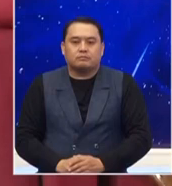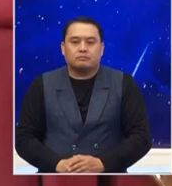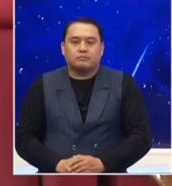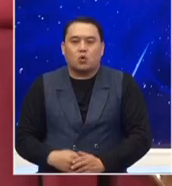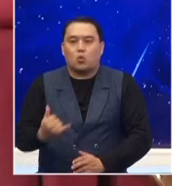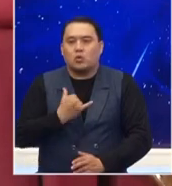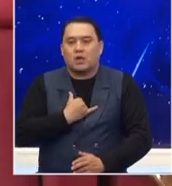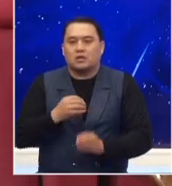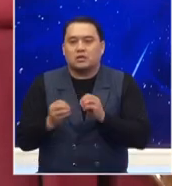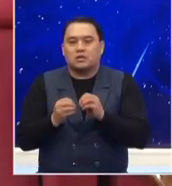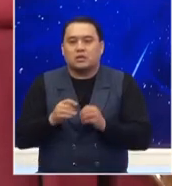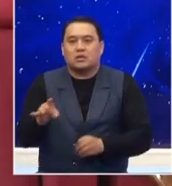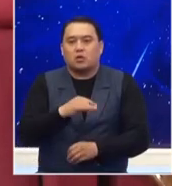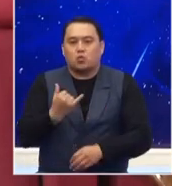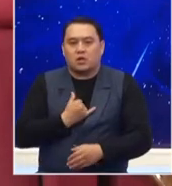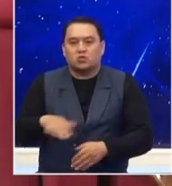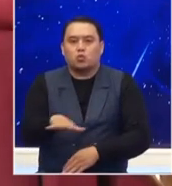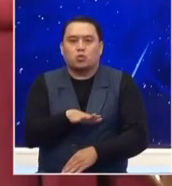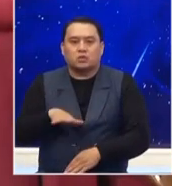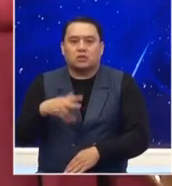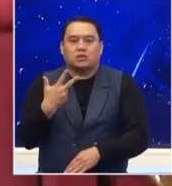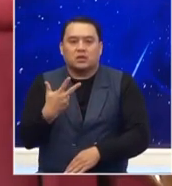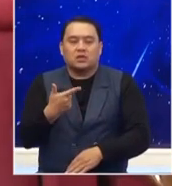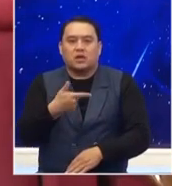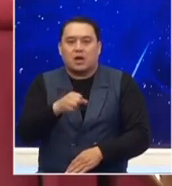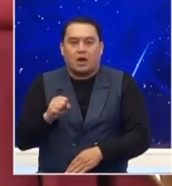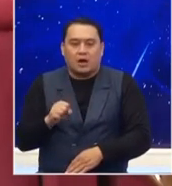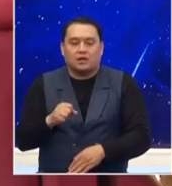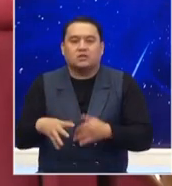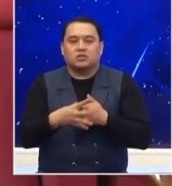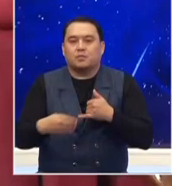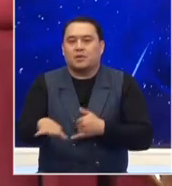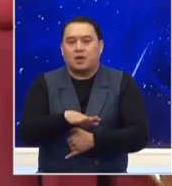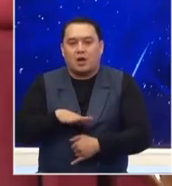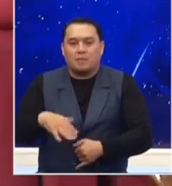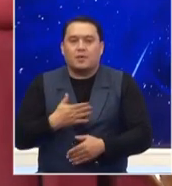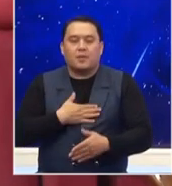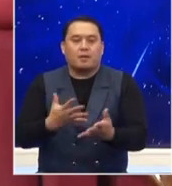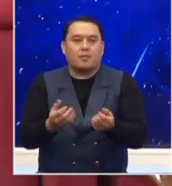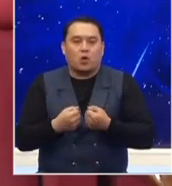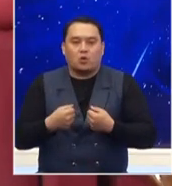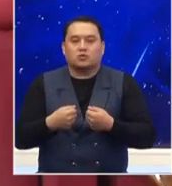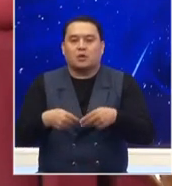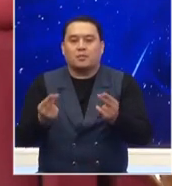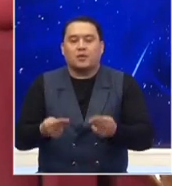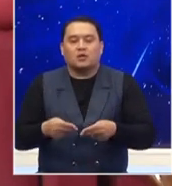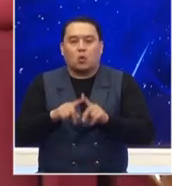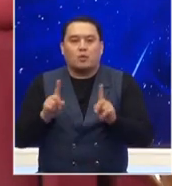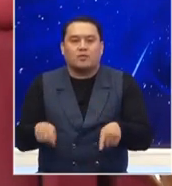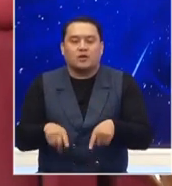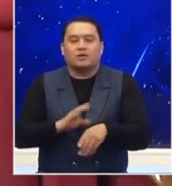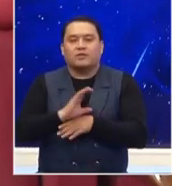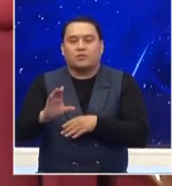У нас в 10-м микрорайоне есть участок – 3,9 гектаров земли. Недавно мы получили госакт и перенаправили его в